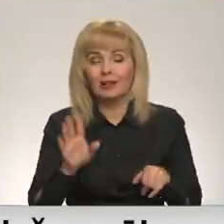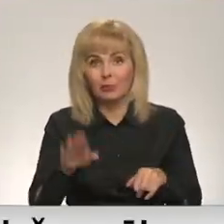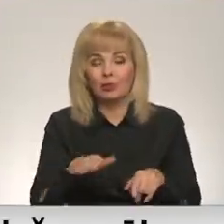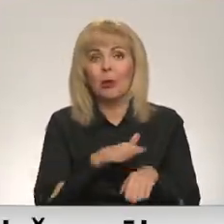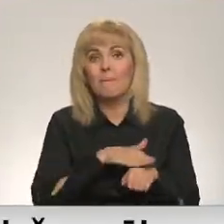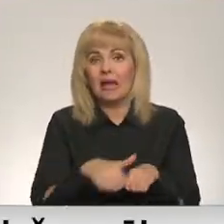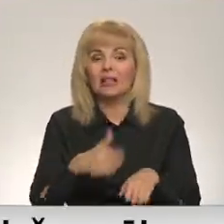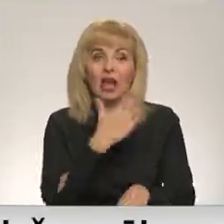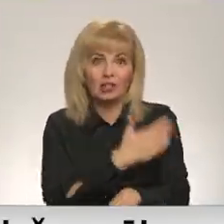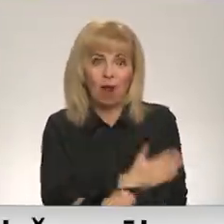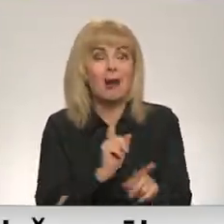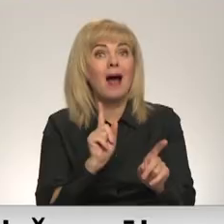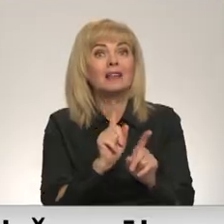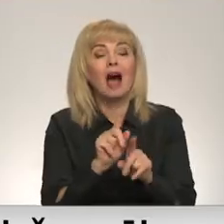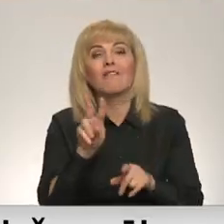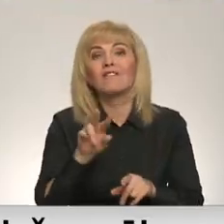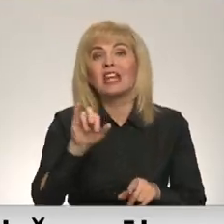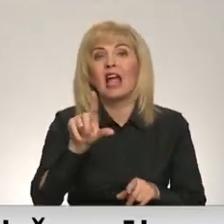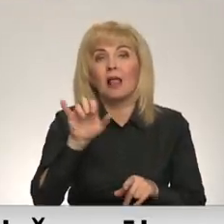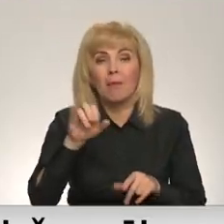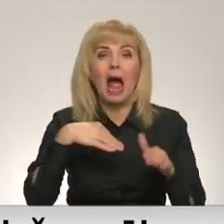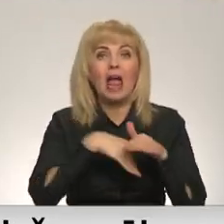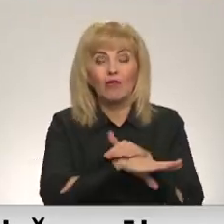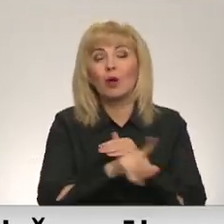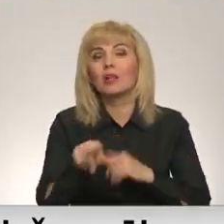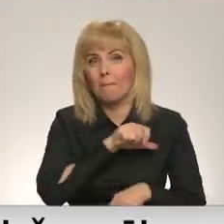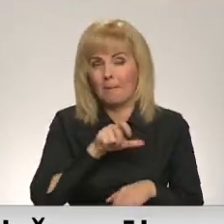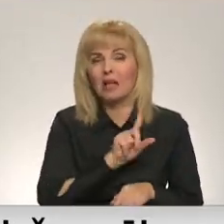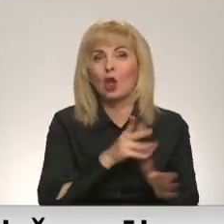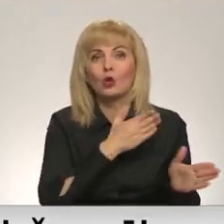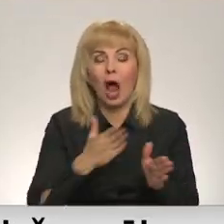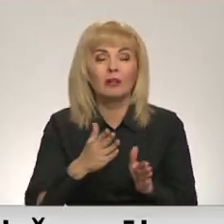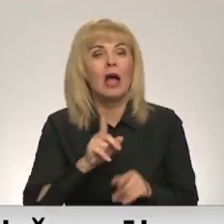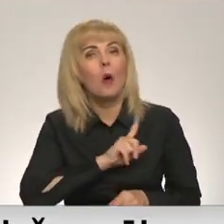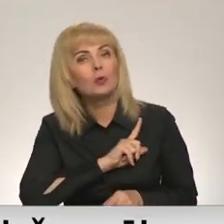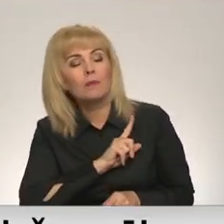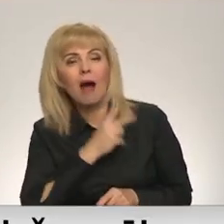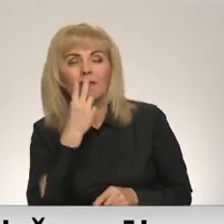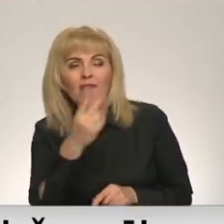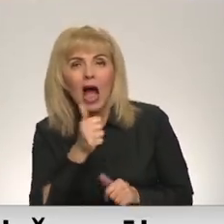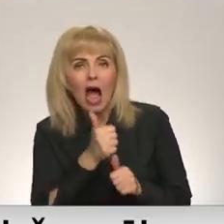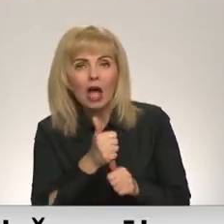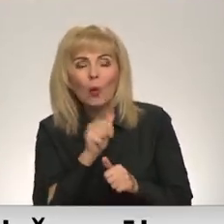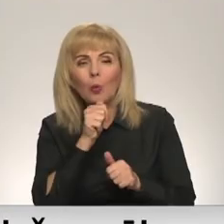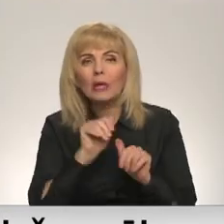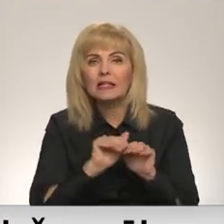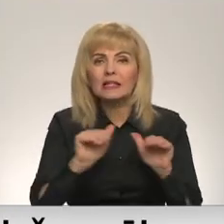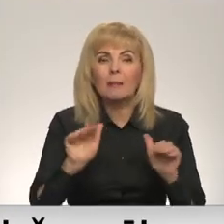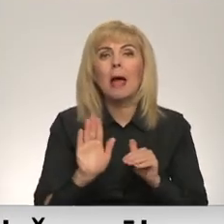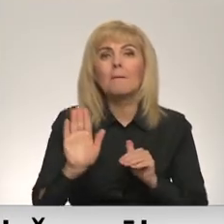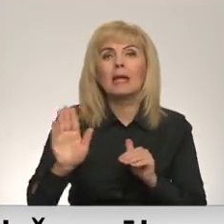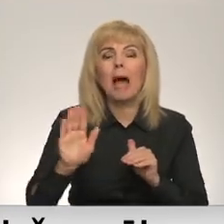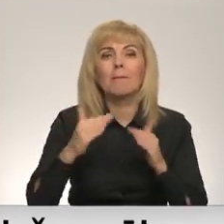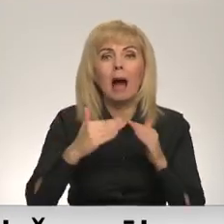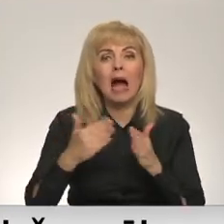zābaki. Satiktā Vilma stāsta, ka evakuācijai ir gatava. Pagaidām uzmanīgi vēro ūdens līmeni piemājas grāvī. Man